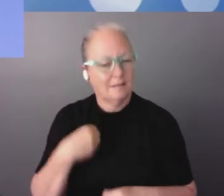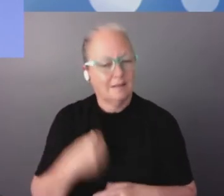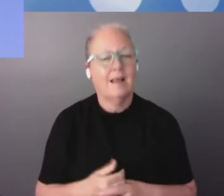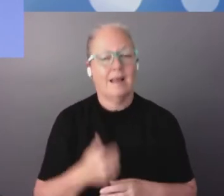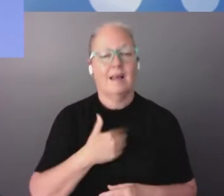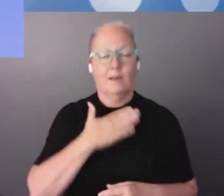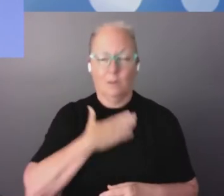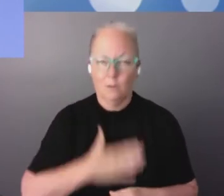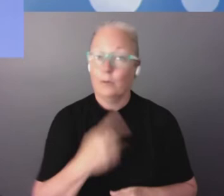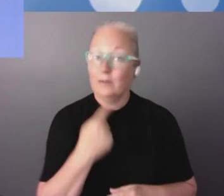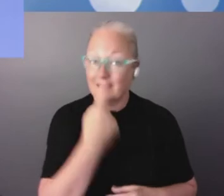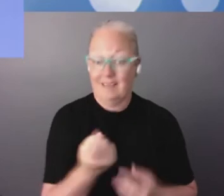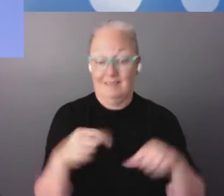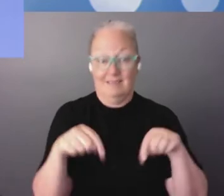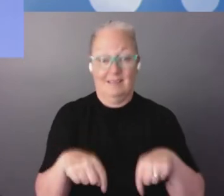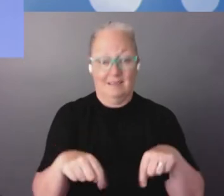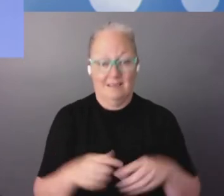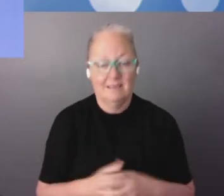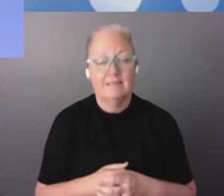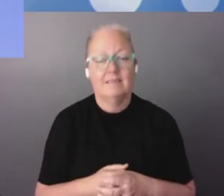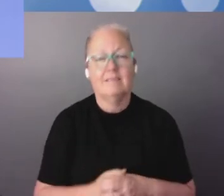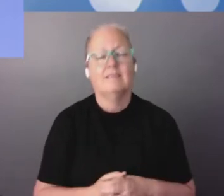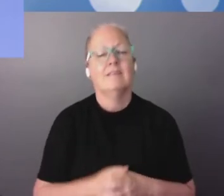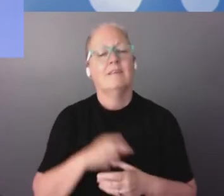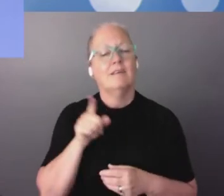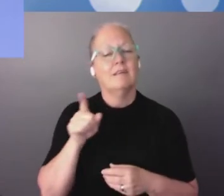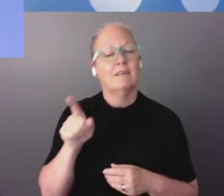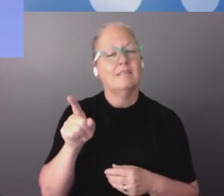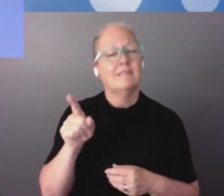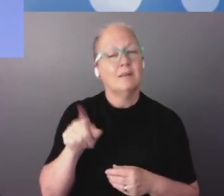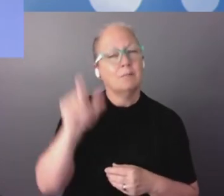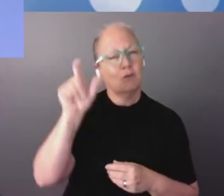cette intervention. Maintenant, j'aimerais dire